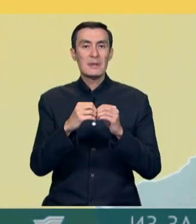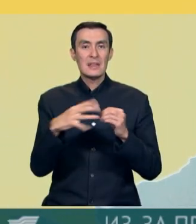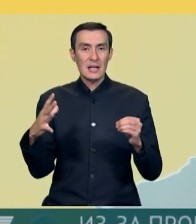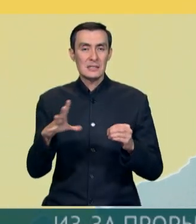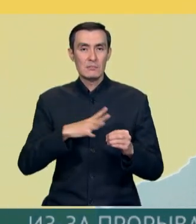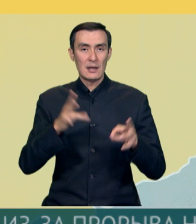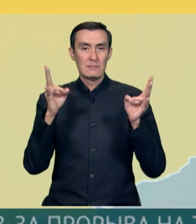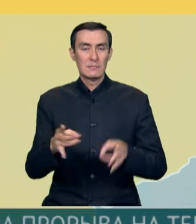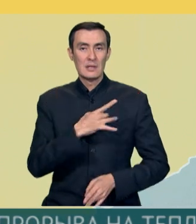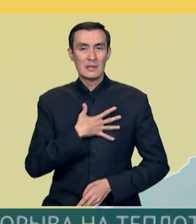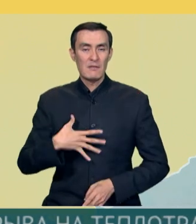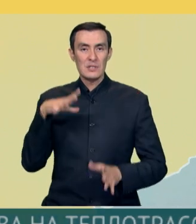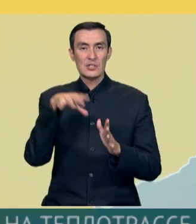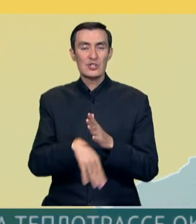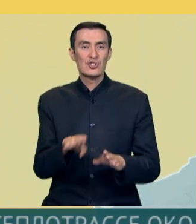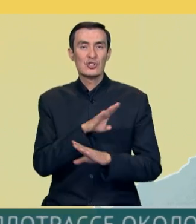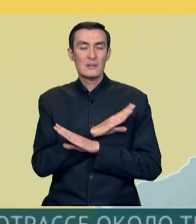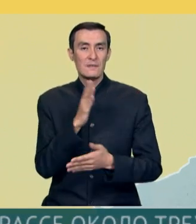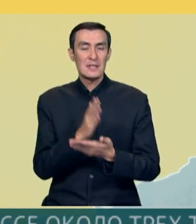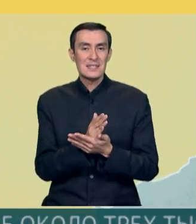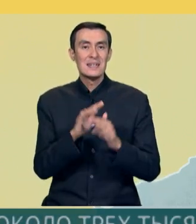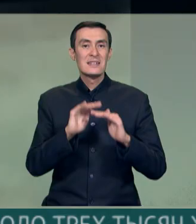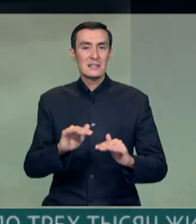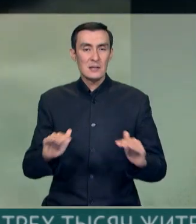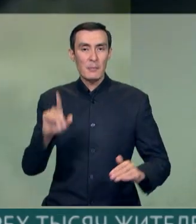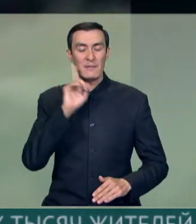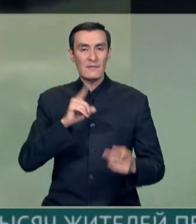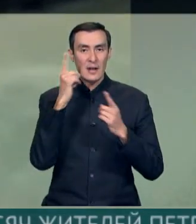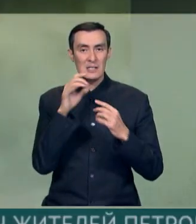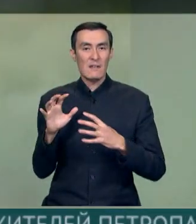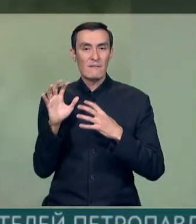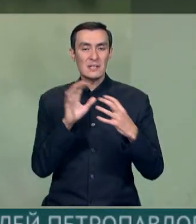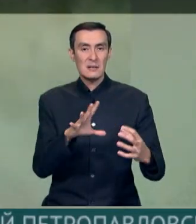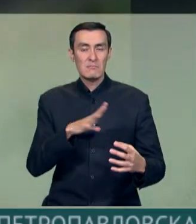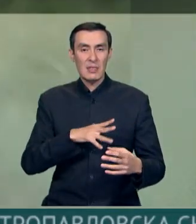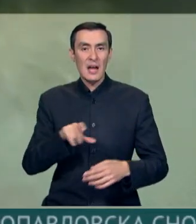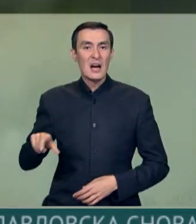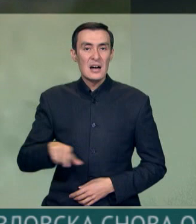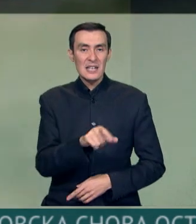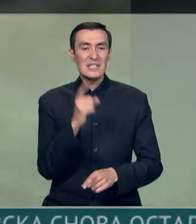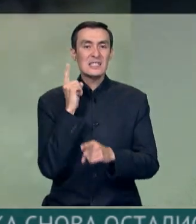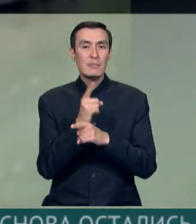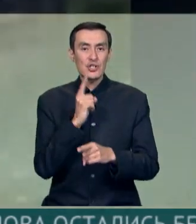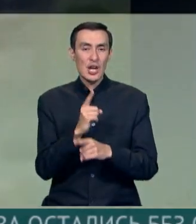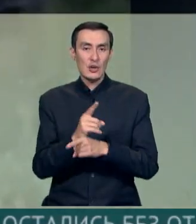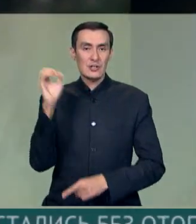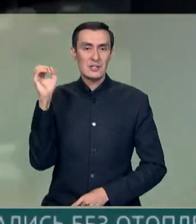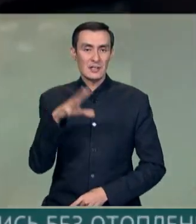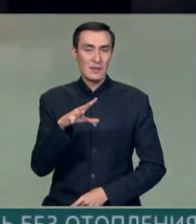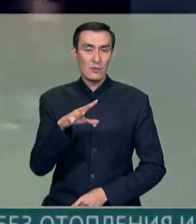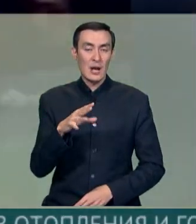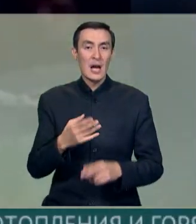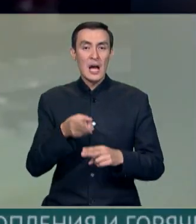получили травмы. Среди жертв есть дети. По предварительной информации, автобус выехал на рельсы на запрещающий